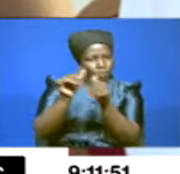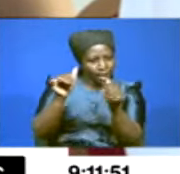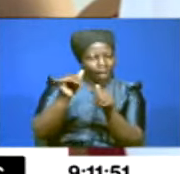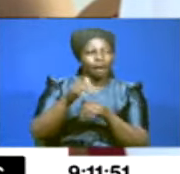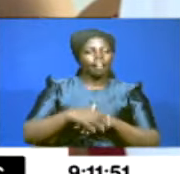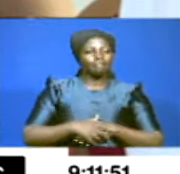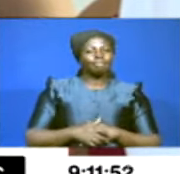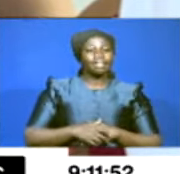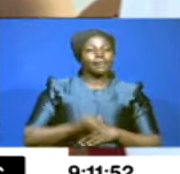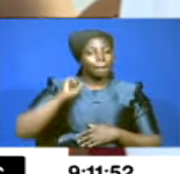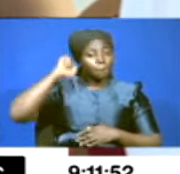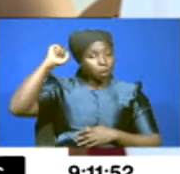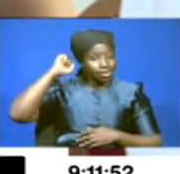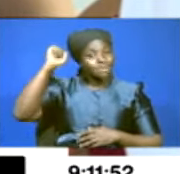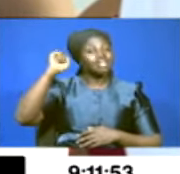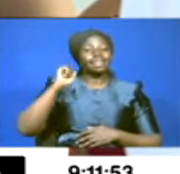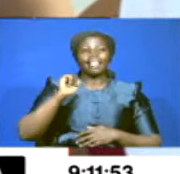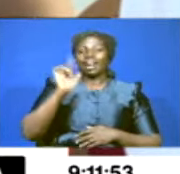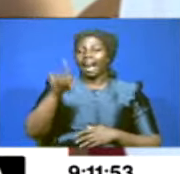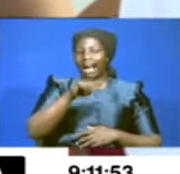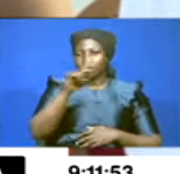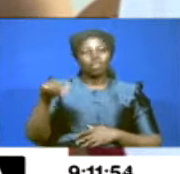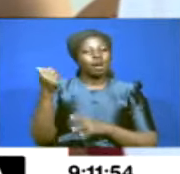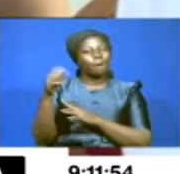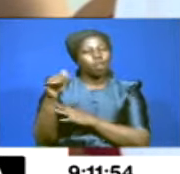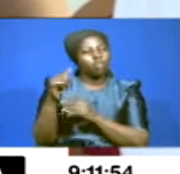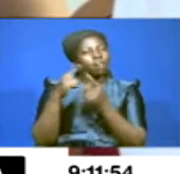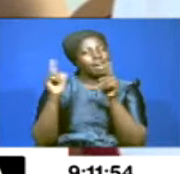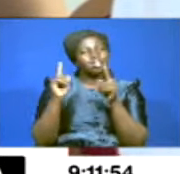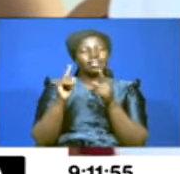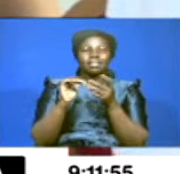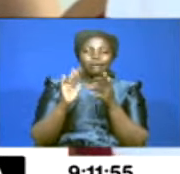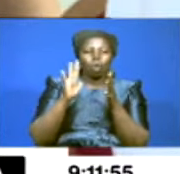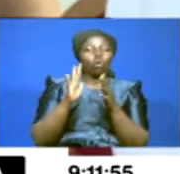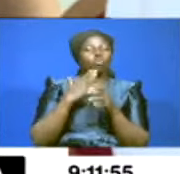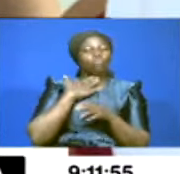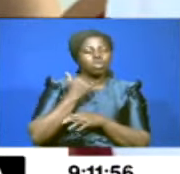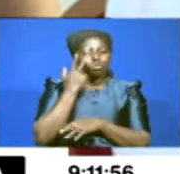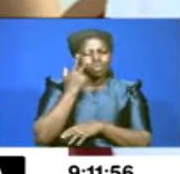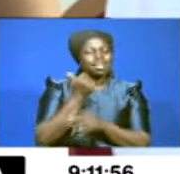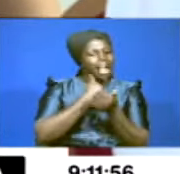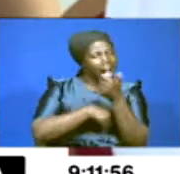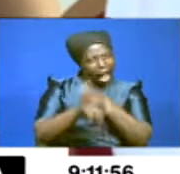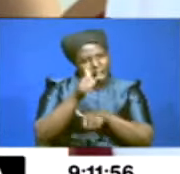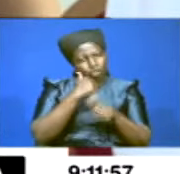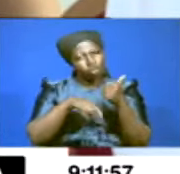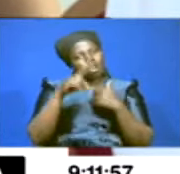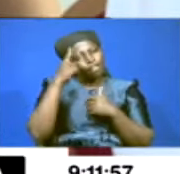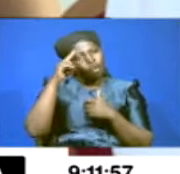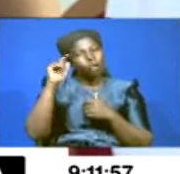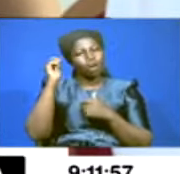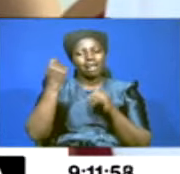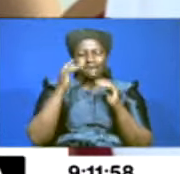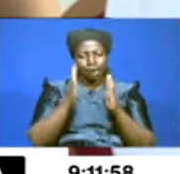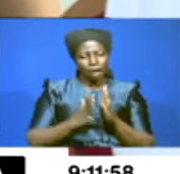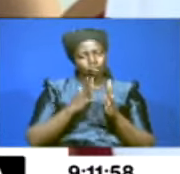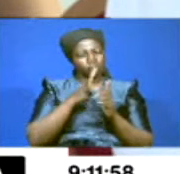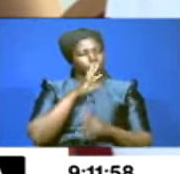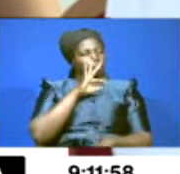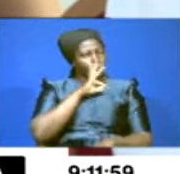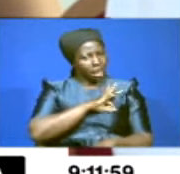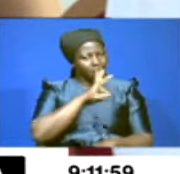hazijakatazwa, lakini zaidi ni matendo, tuone ya kwamba mwananchi amepata yale